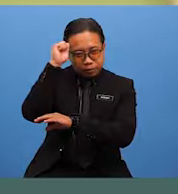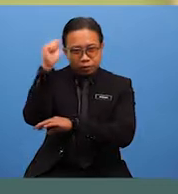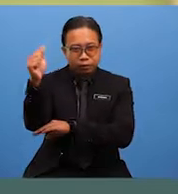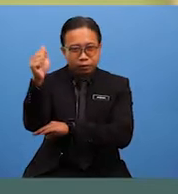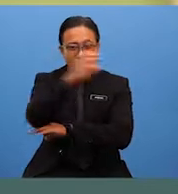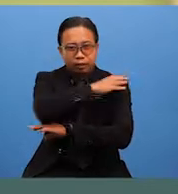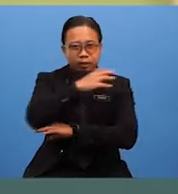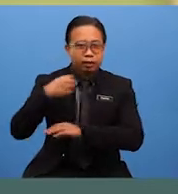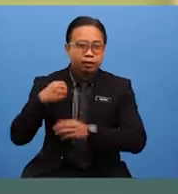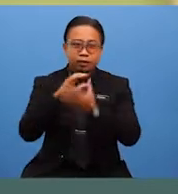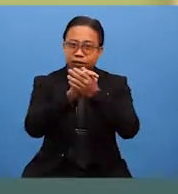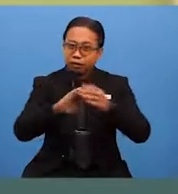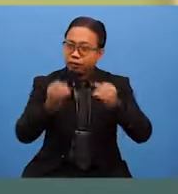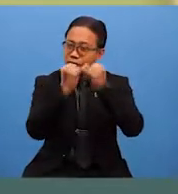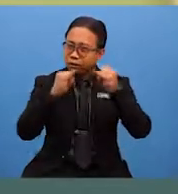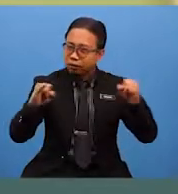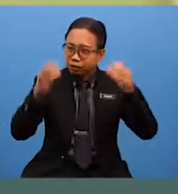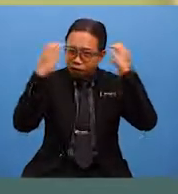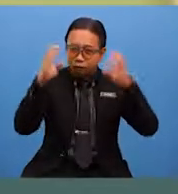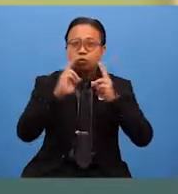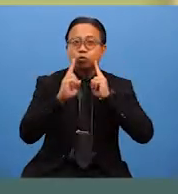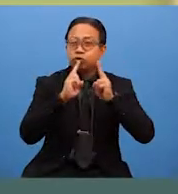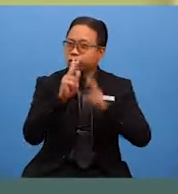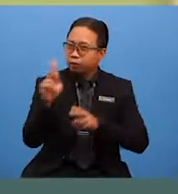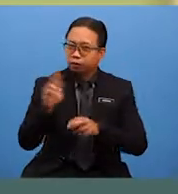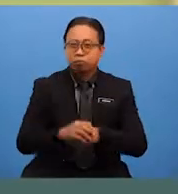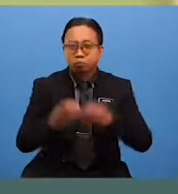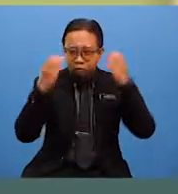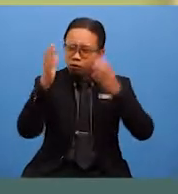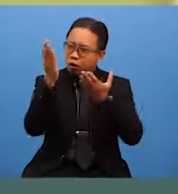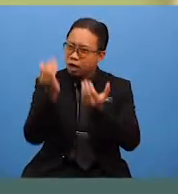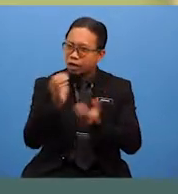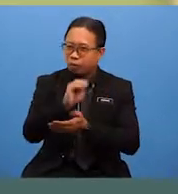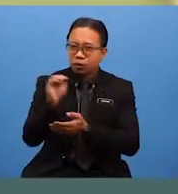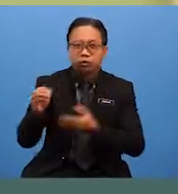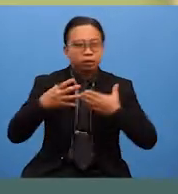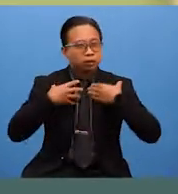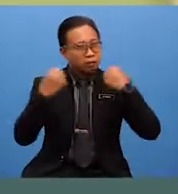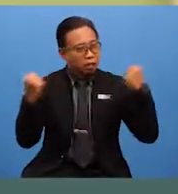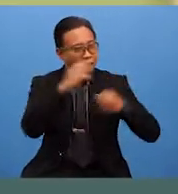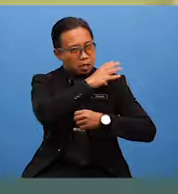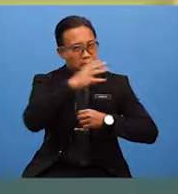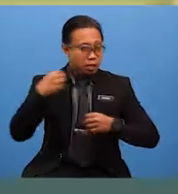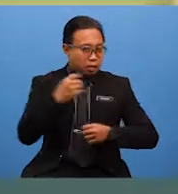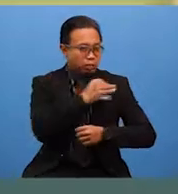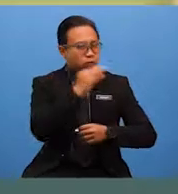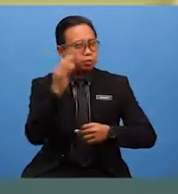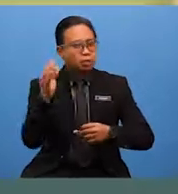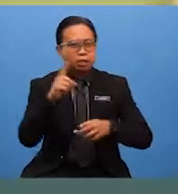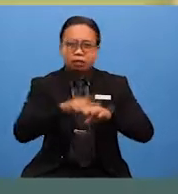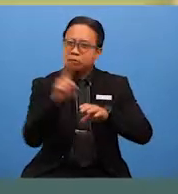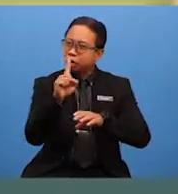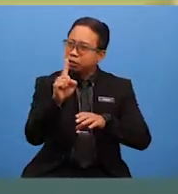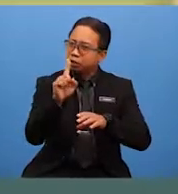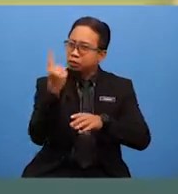assalamualaikum dan salam sejahtera Cikgu ucapkan Ceko haram murid-murid shihai dan bersemangat walau dimana